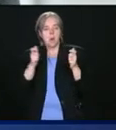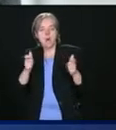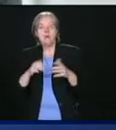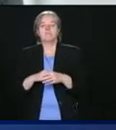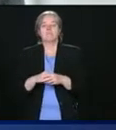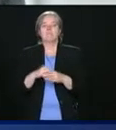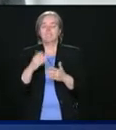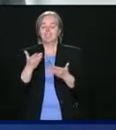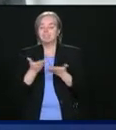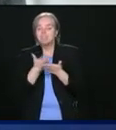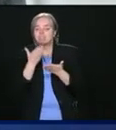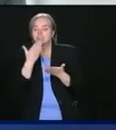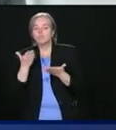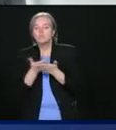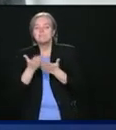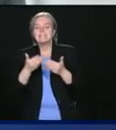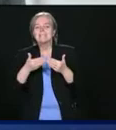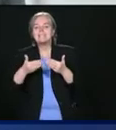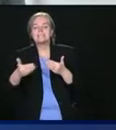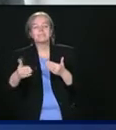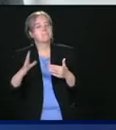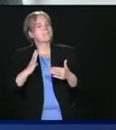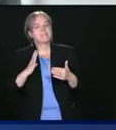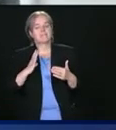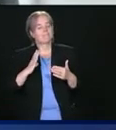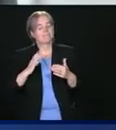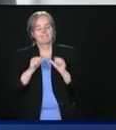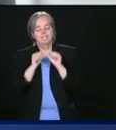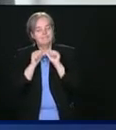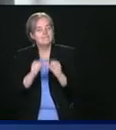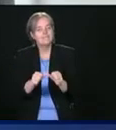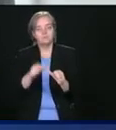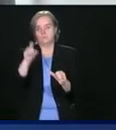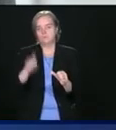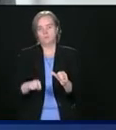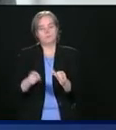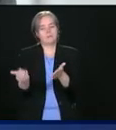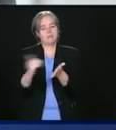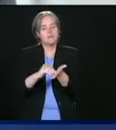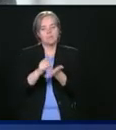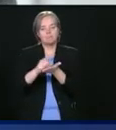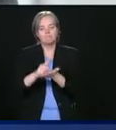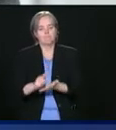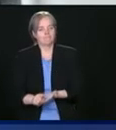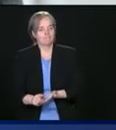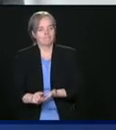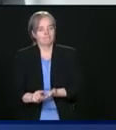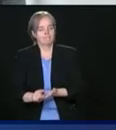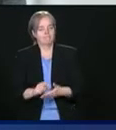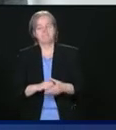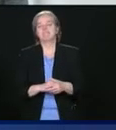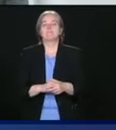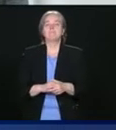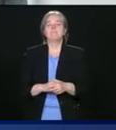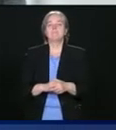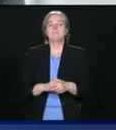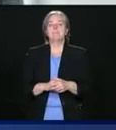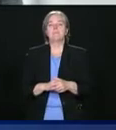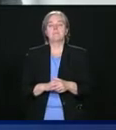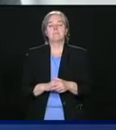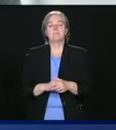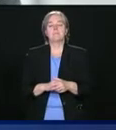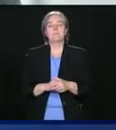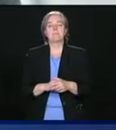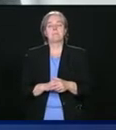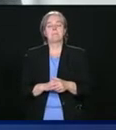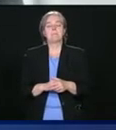les nouvelles seront positives, on ne peut pas lâcher. Parce que si nous lâchons, on pourrait perdre le progrès que nous avons réalisé. Un